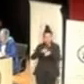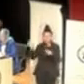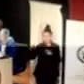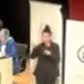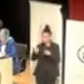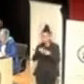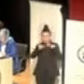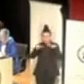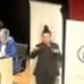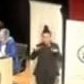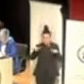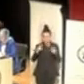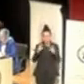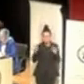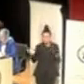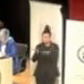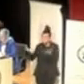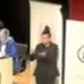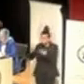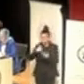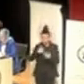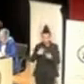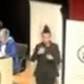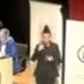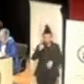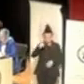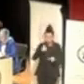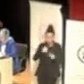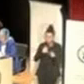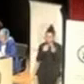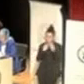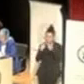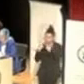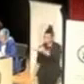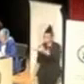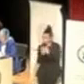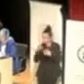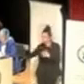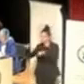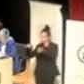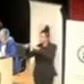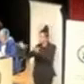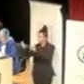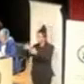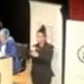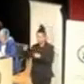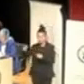yayıncılıkta teşvik ederek bu pazarın genişlemesine katkı sunmayı amaçlıyor.